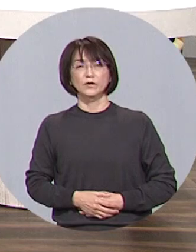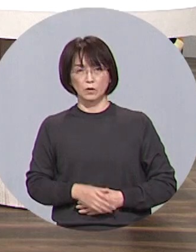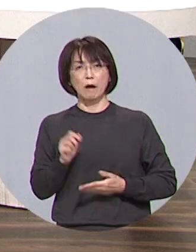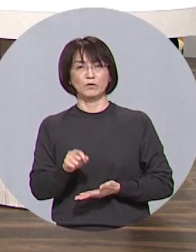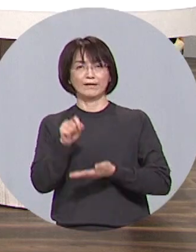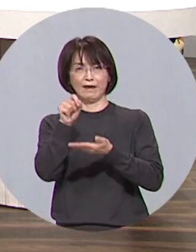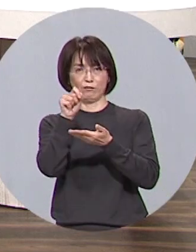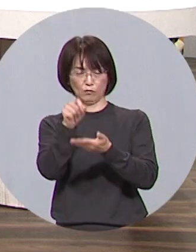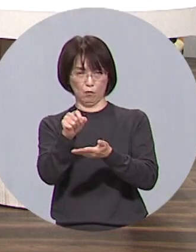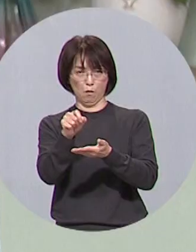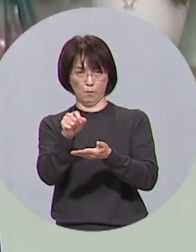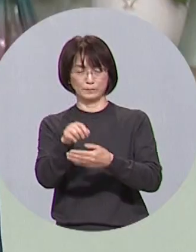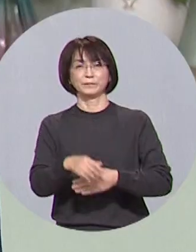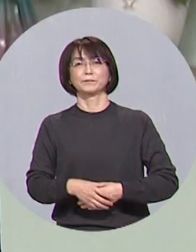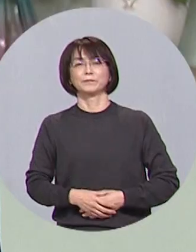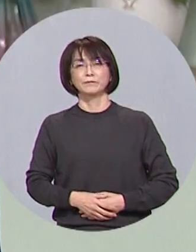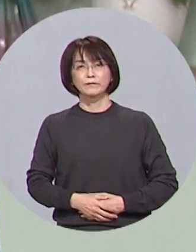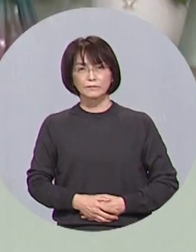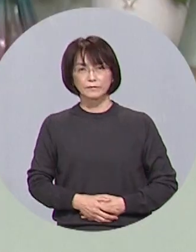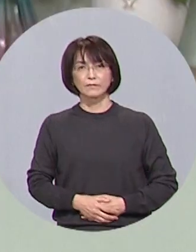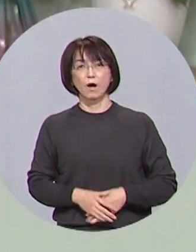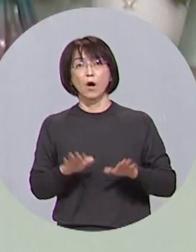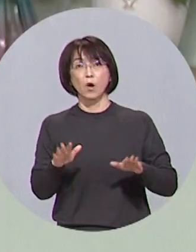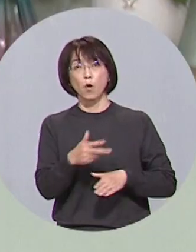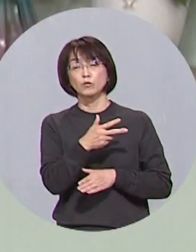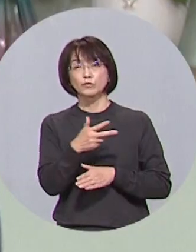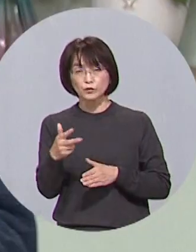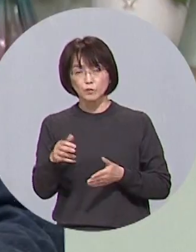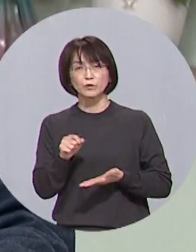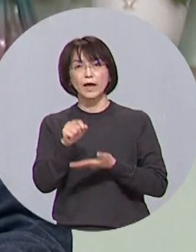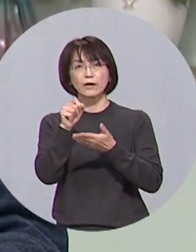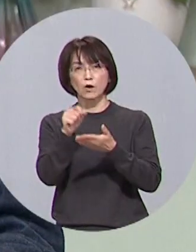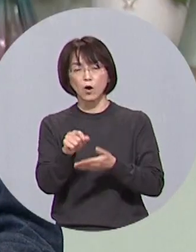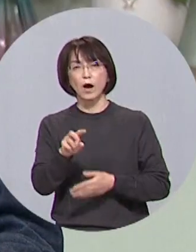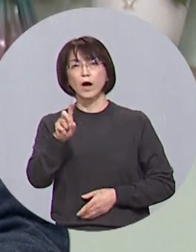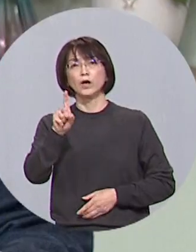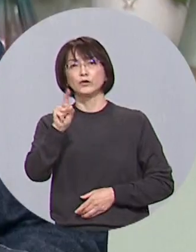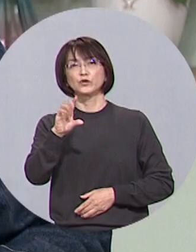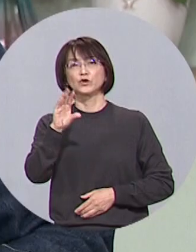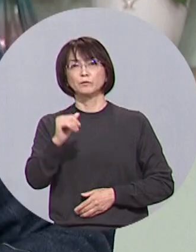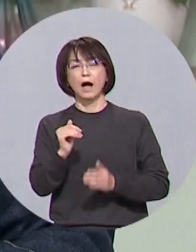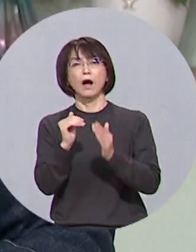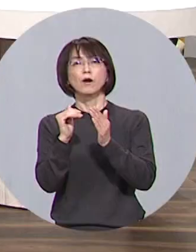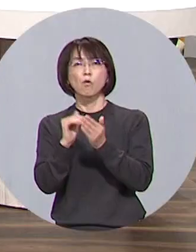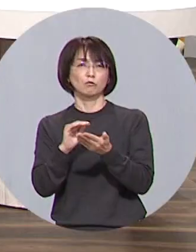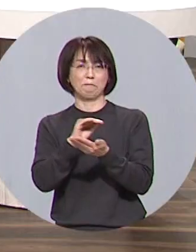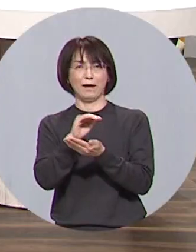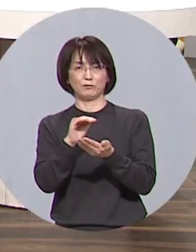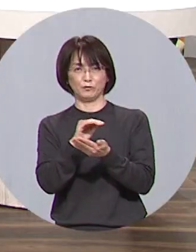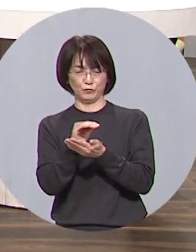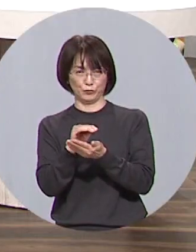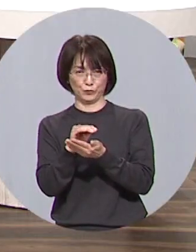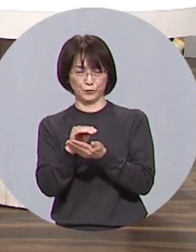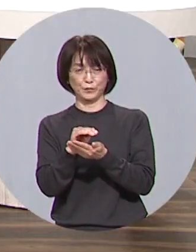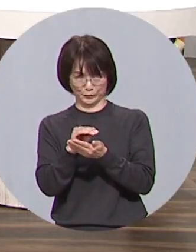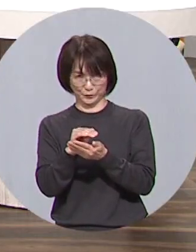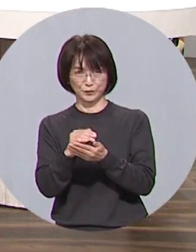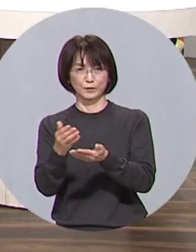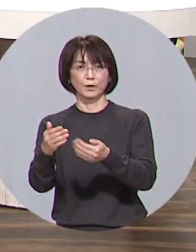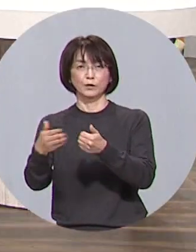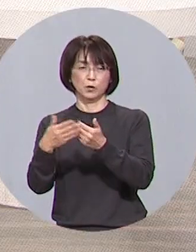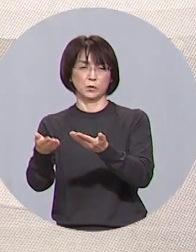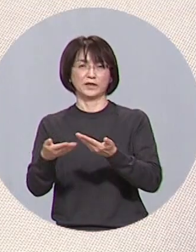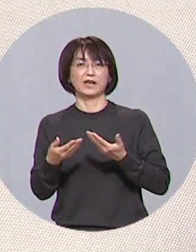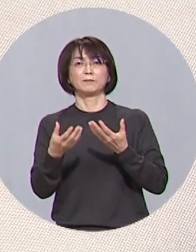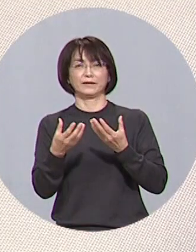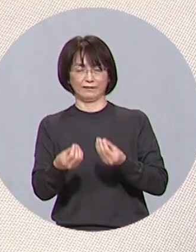プレゼントです。金井さん、 はい、今週のプレゼントは十万石さんからご提供いただきました。 ありがとうございます